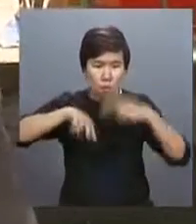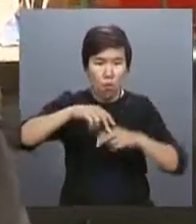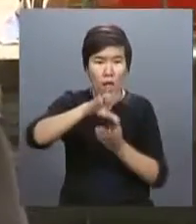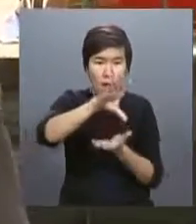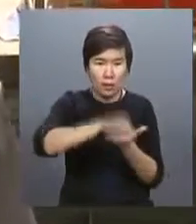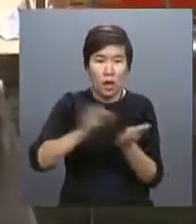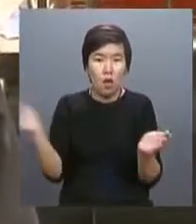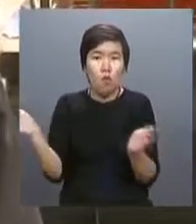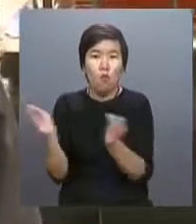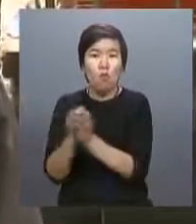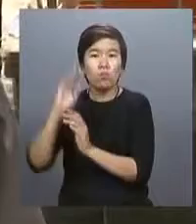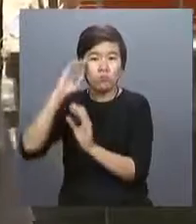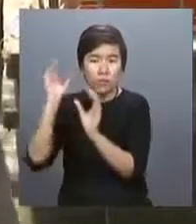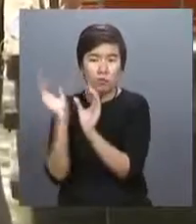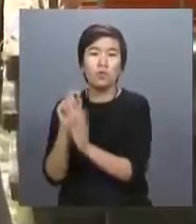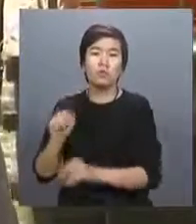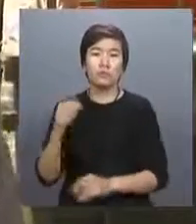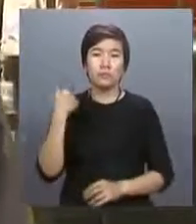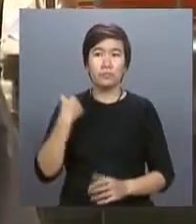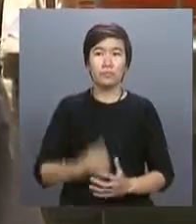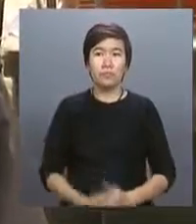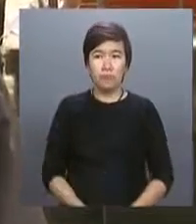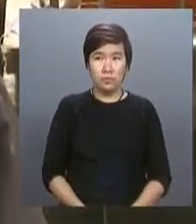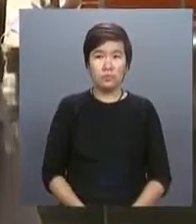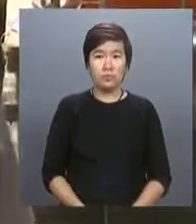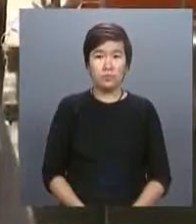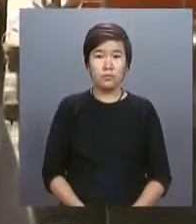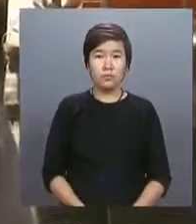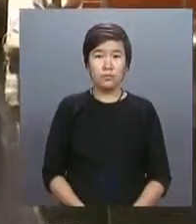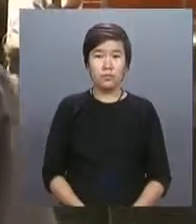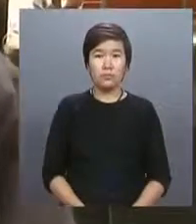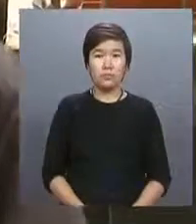ของคณะตำรวจอีกหนึ่งชุดนะคะก็มีการตั้งคณะกรรมการขึ้นมาสอบสวนอีกหนึ่งชุดเช่นเดียวกันค่ะ